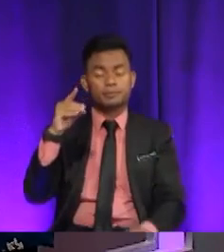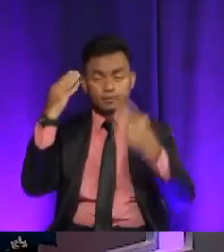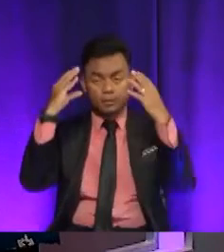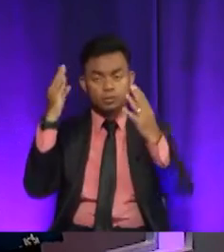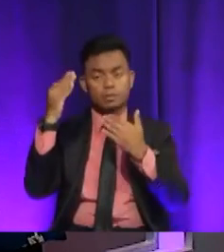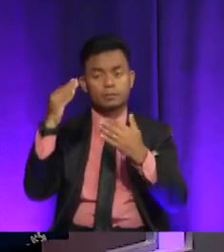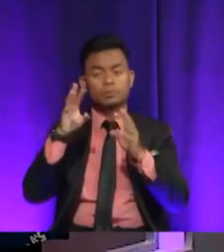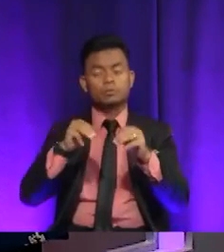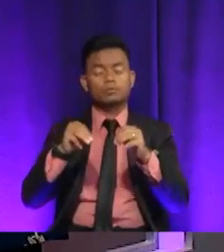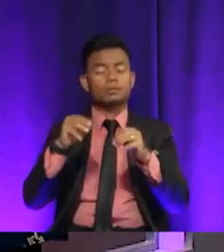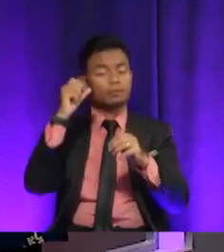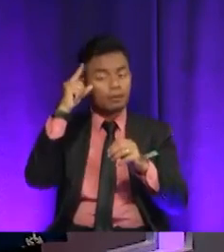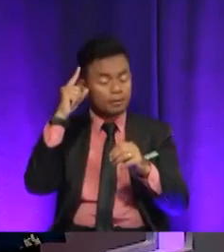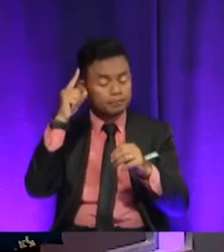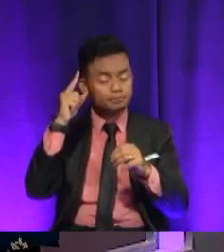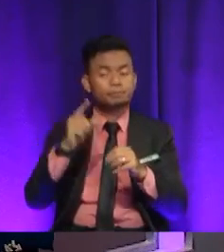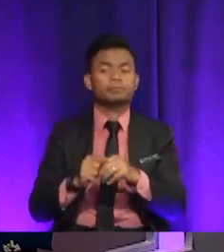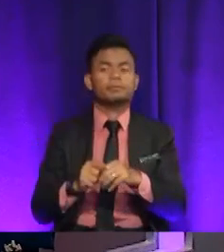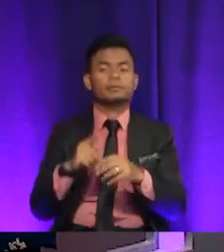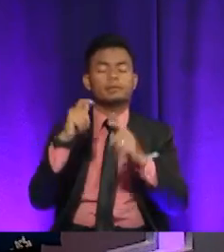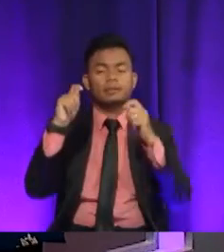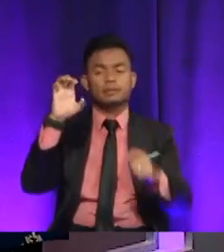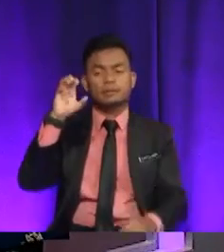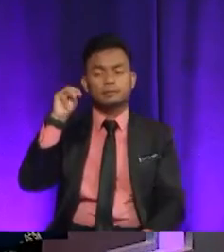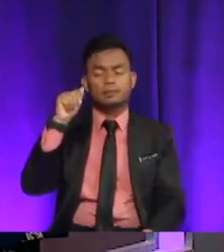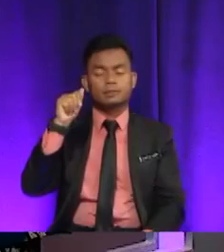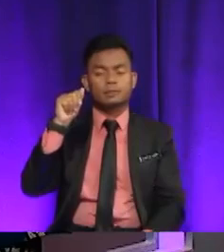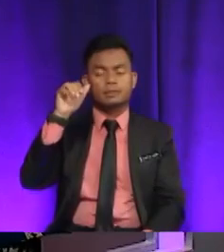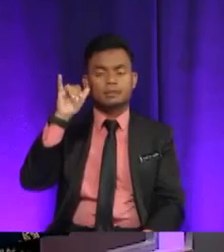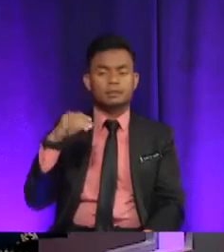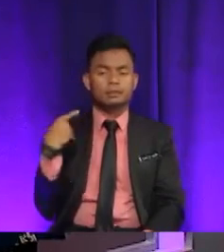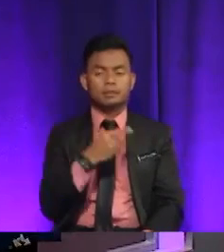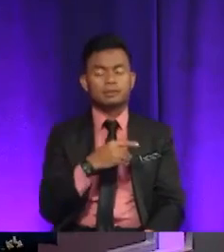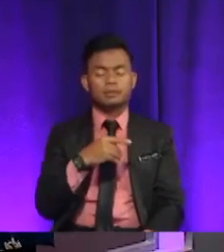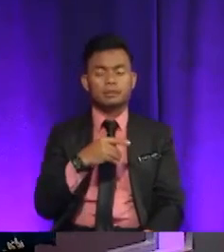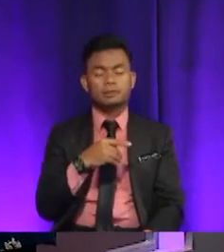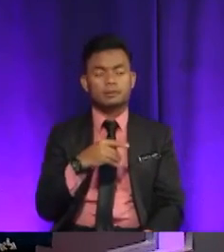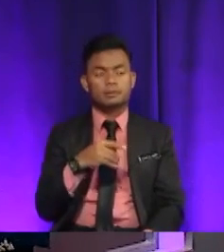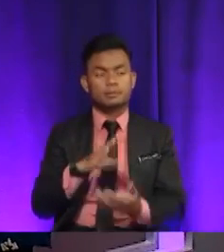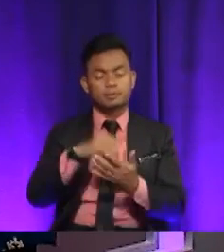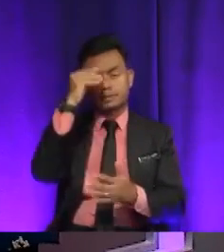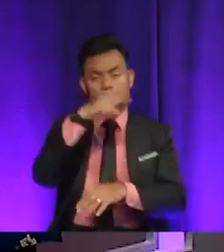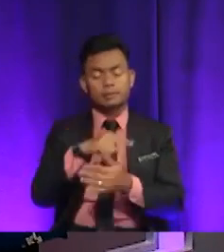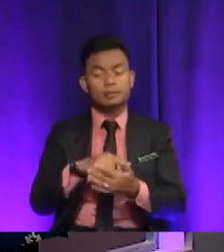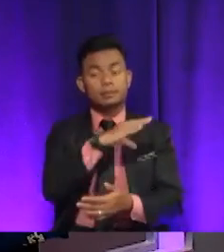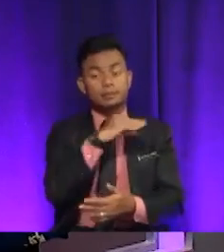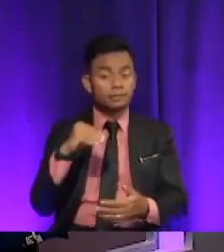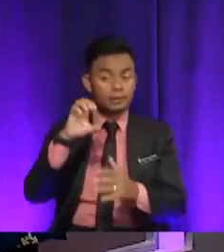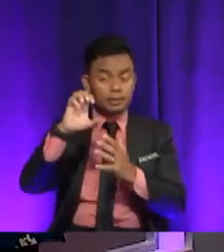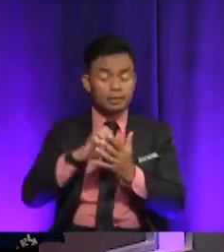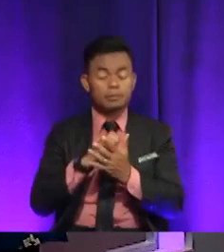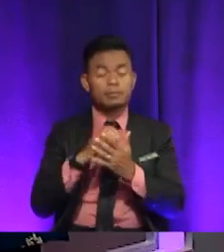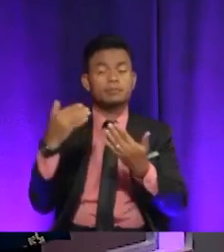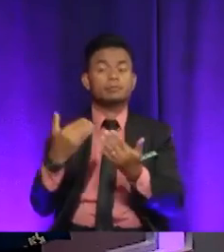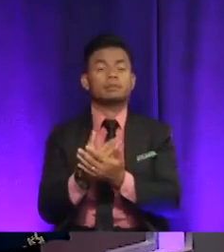tema dan juga beberapa persoalan yang kita kupaskan sama-sama pada peta ini dan elimun baharu yang kita baru bincangkan seketika tadi adalah